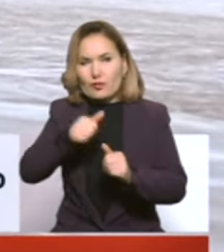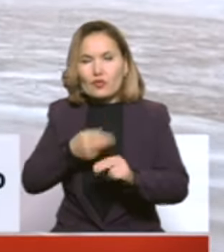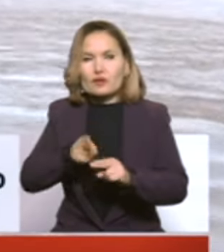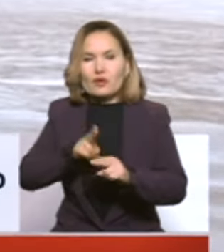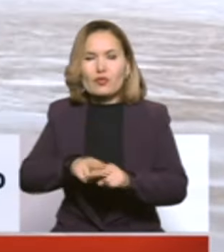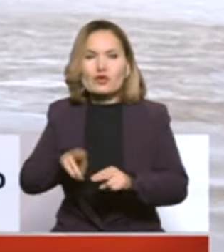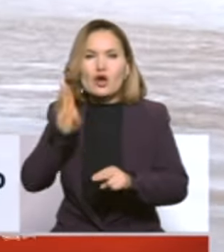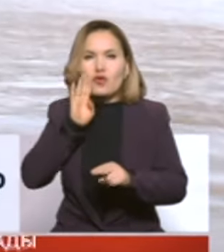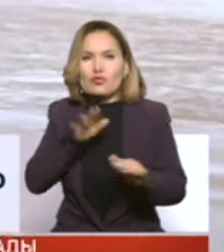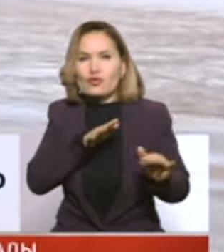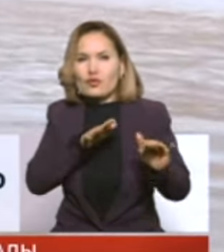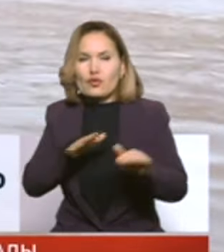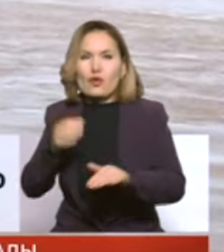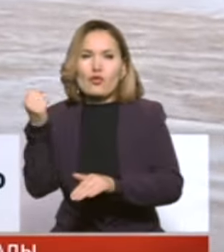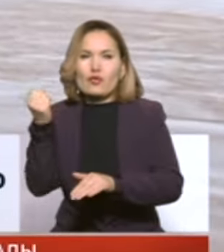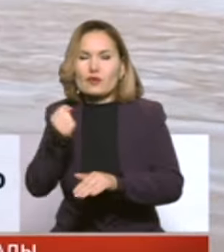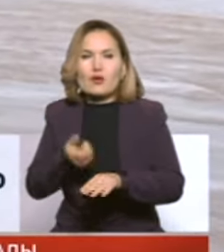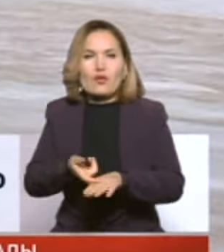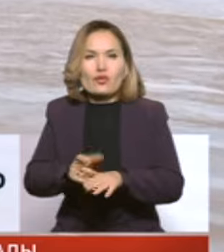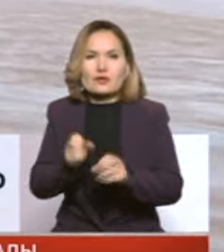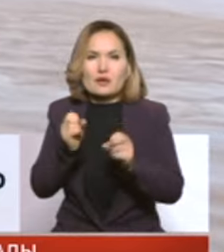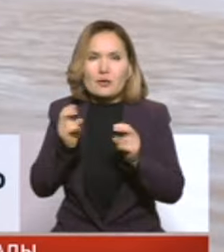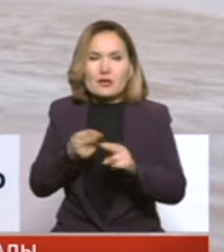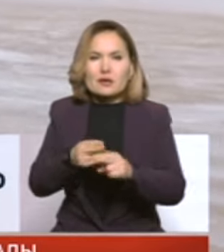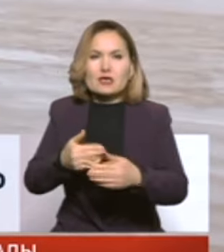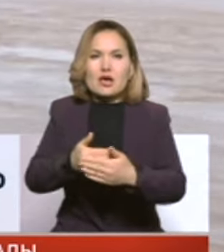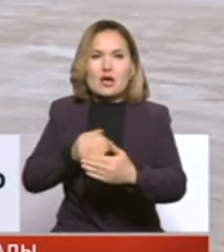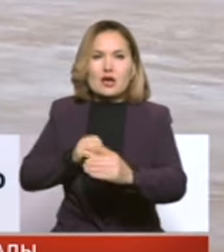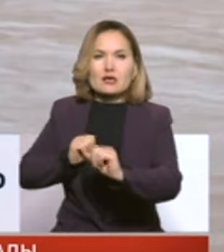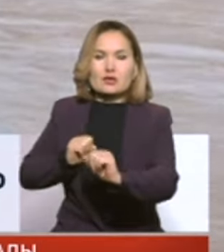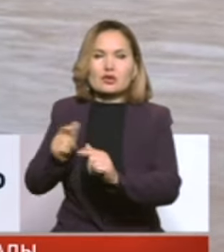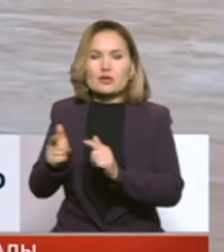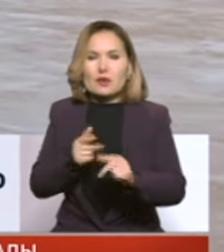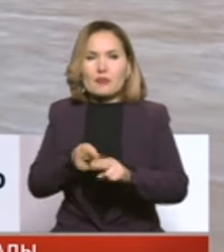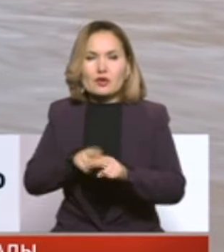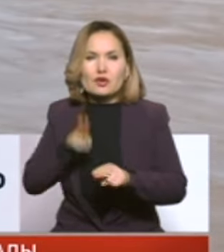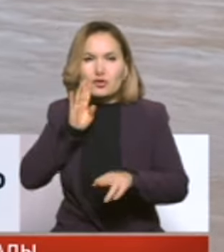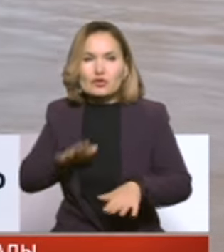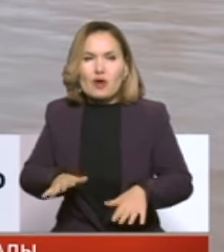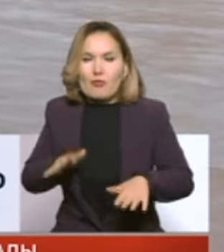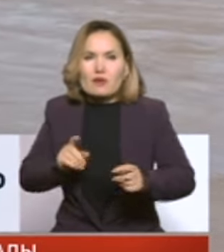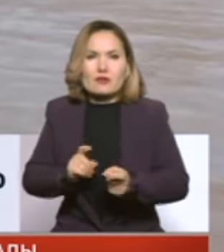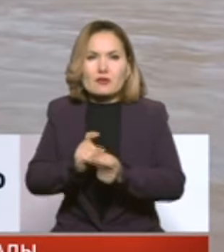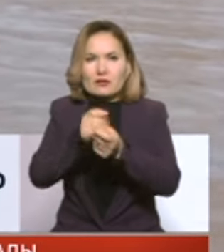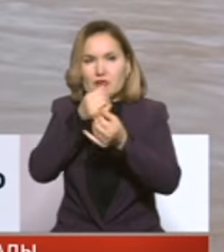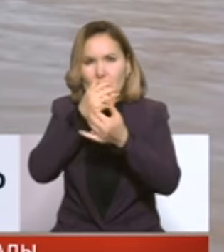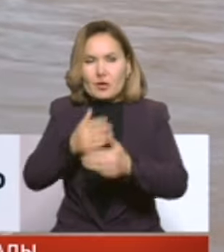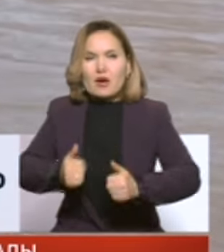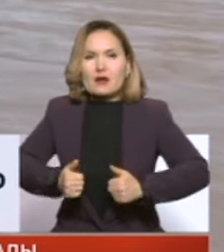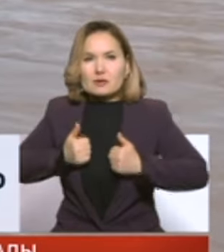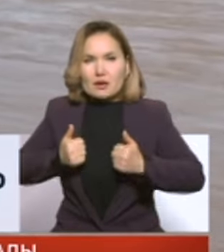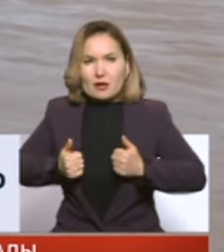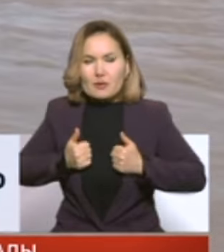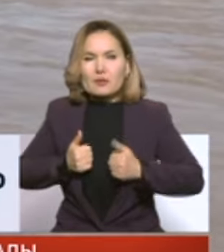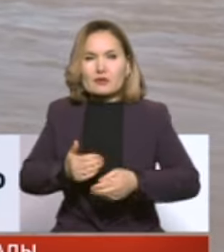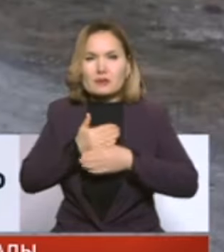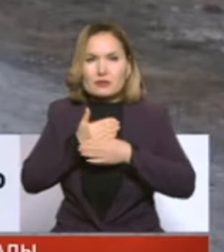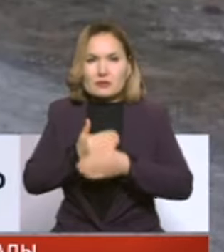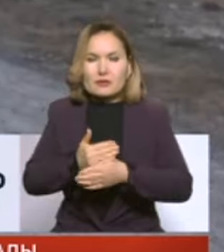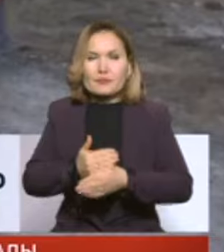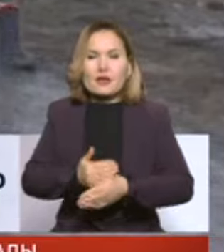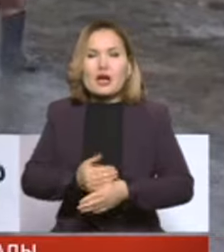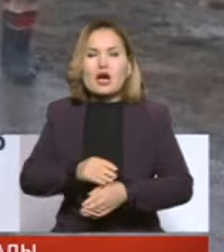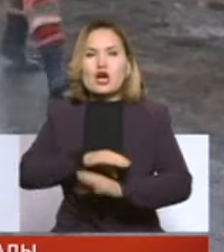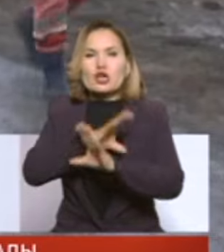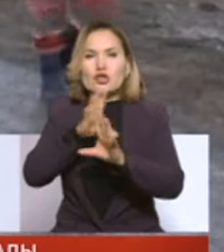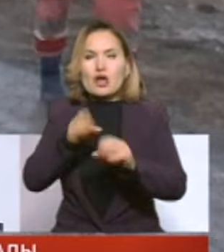ауылға кіруі қалды, содан амал жоқ деп. Мынау тасқынға не істейміз, барымызша көмегімізді беріп жатыр.